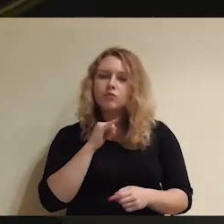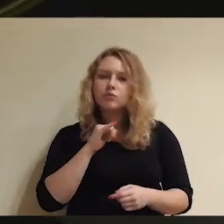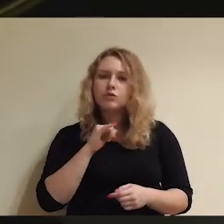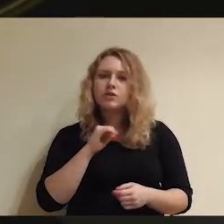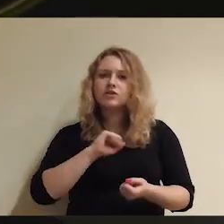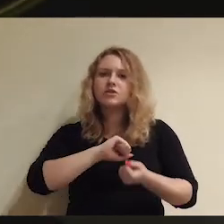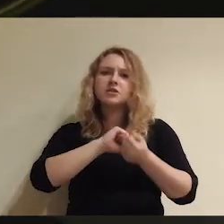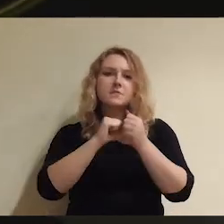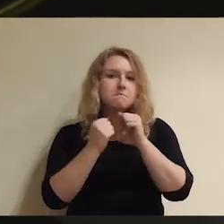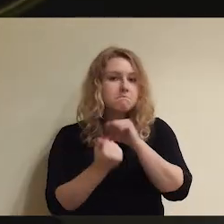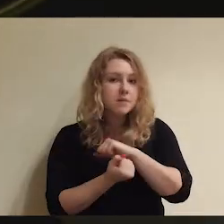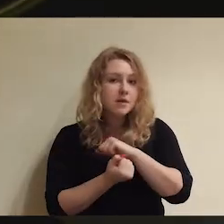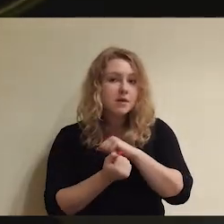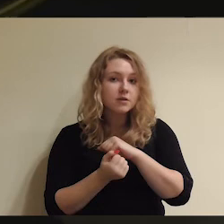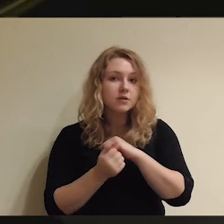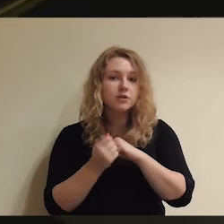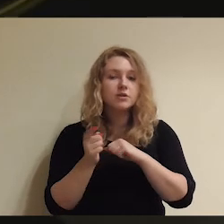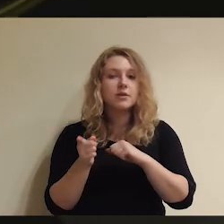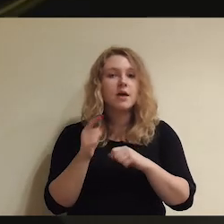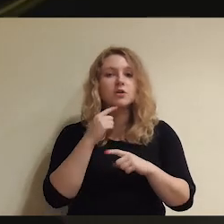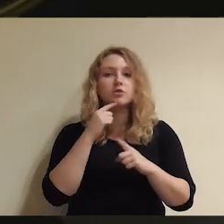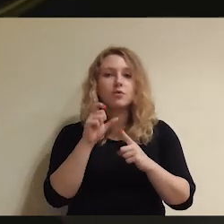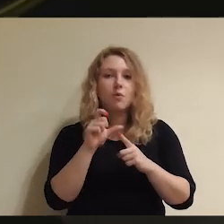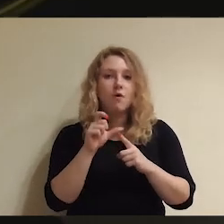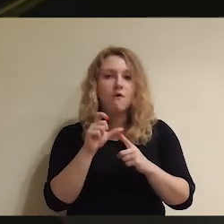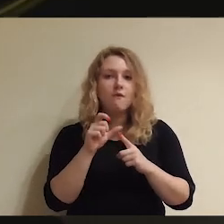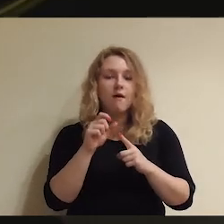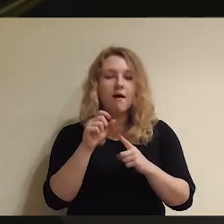Czy próbujesz je przeinterpretować?